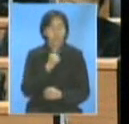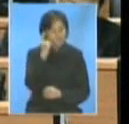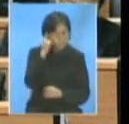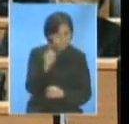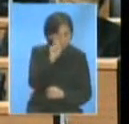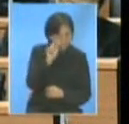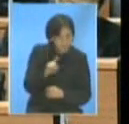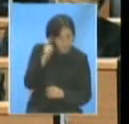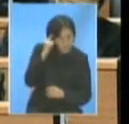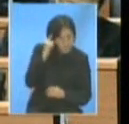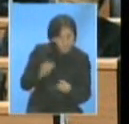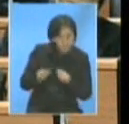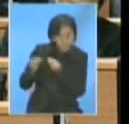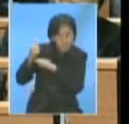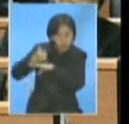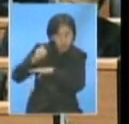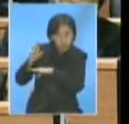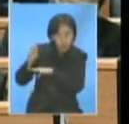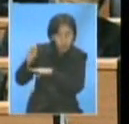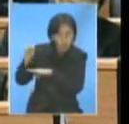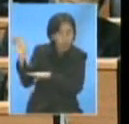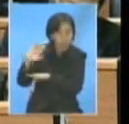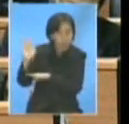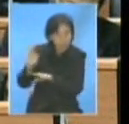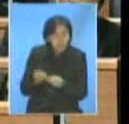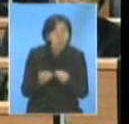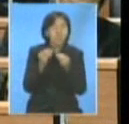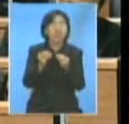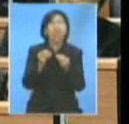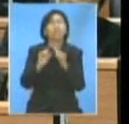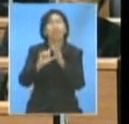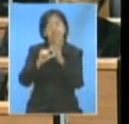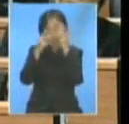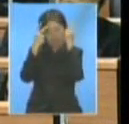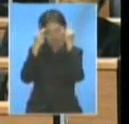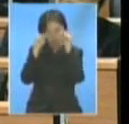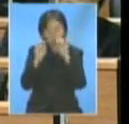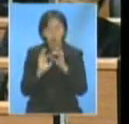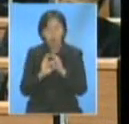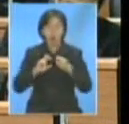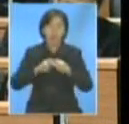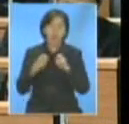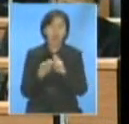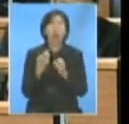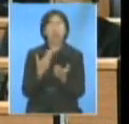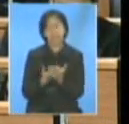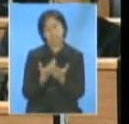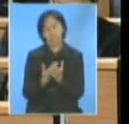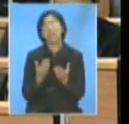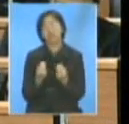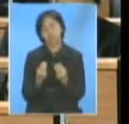ใจที่จะนำเสนอรัฐมนตรีตัวเองเพราะรัฐมนตรีตัวเองมีส่วนเกี่ยวข้องกับการทุจริตในที่ดินท่านประธานที่เค